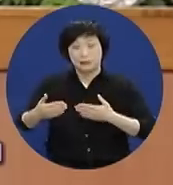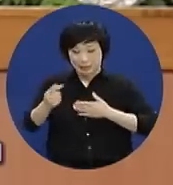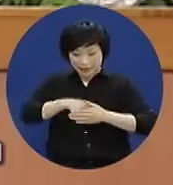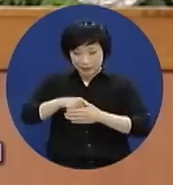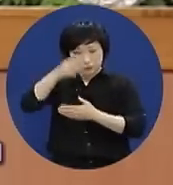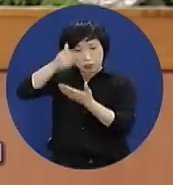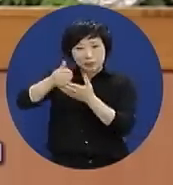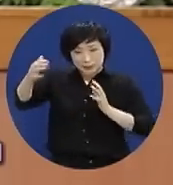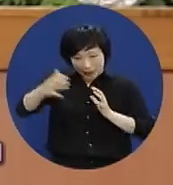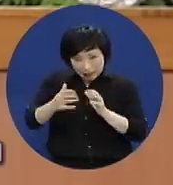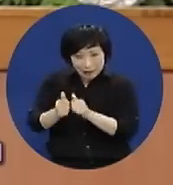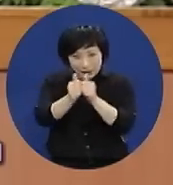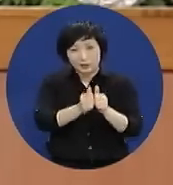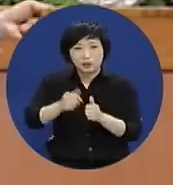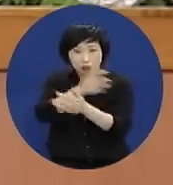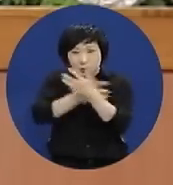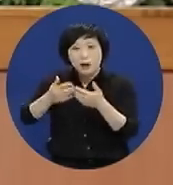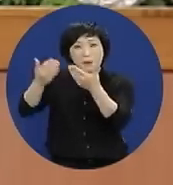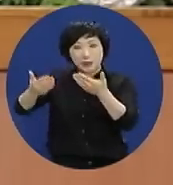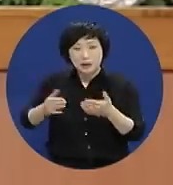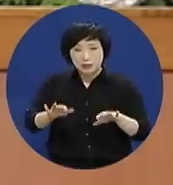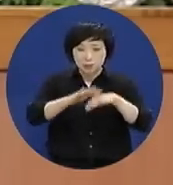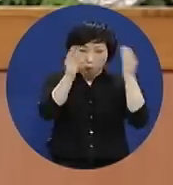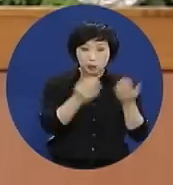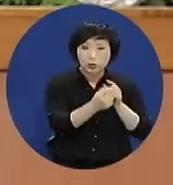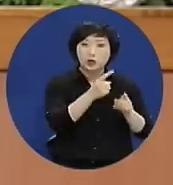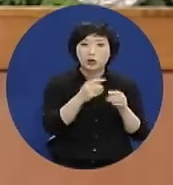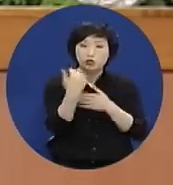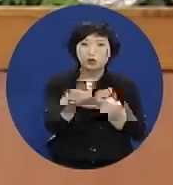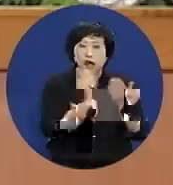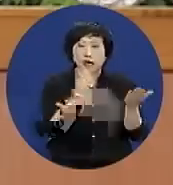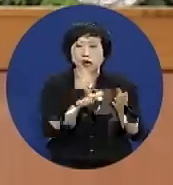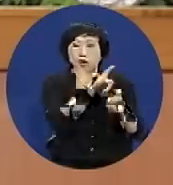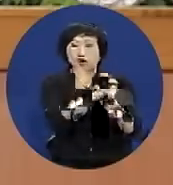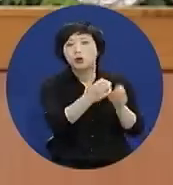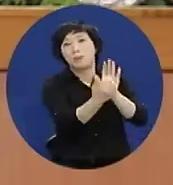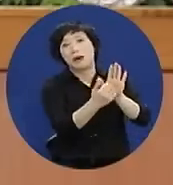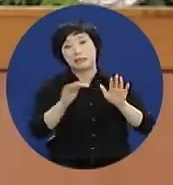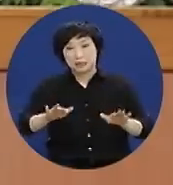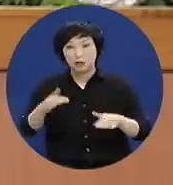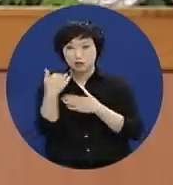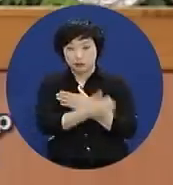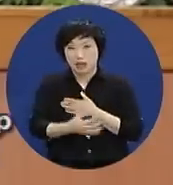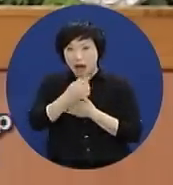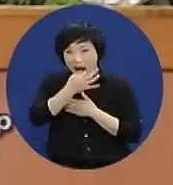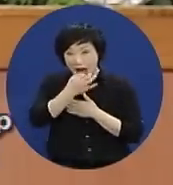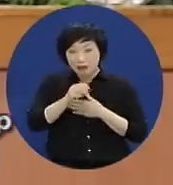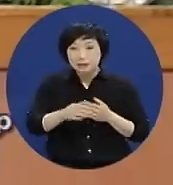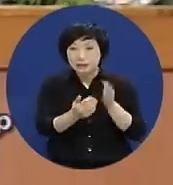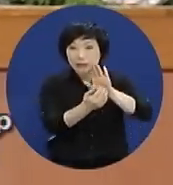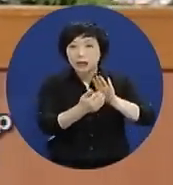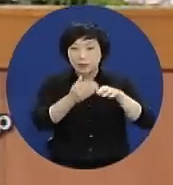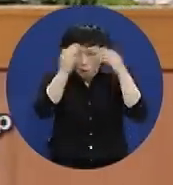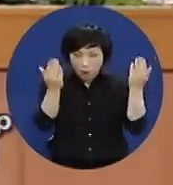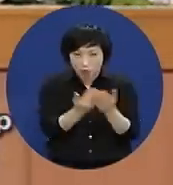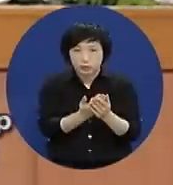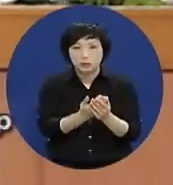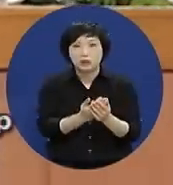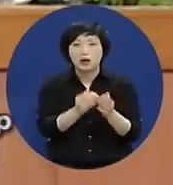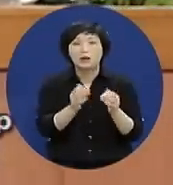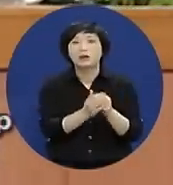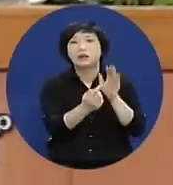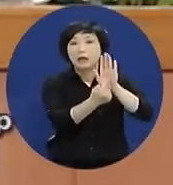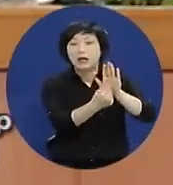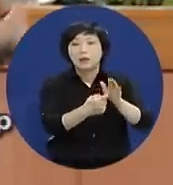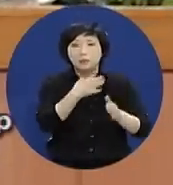精霊様を送ってくださり私のうちにとまり全ての霊的な敵から守ってくださるので今や肉の欲によって現れる